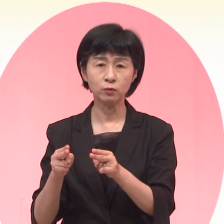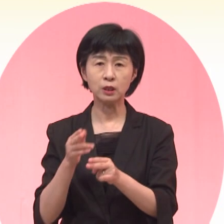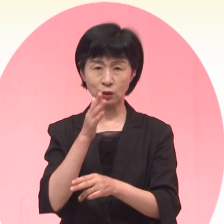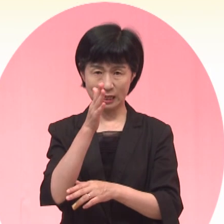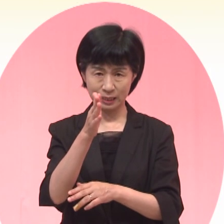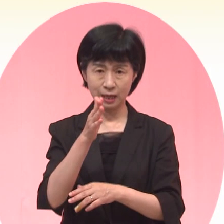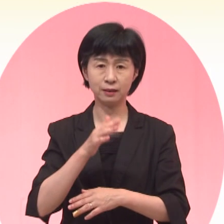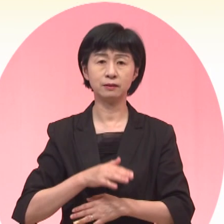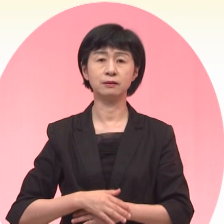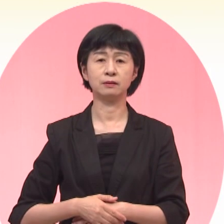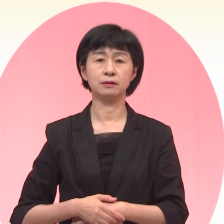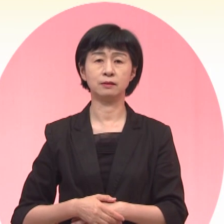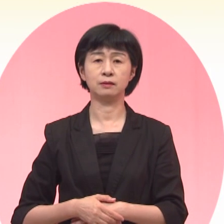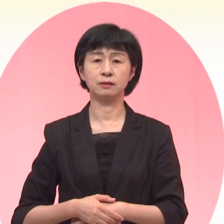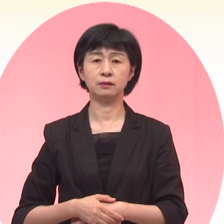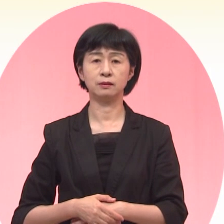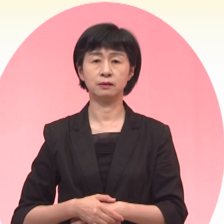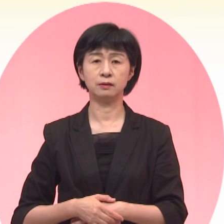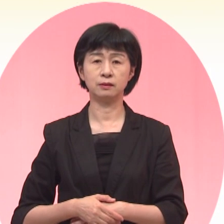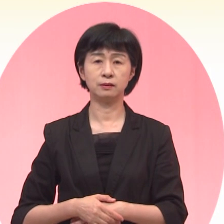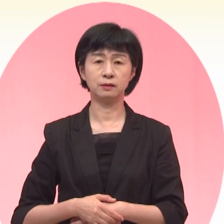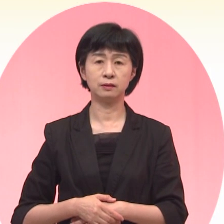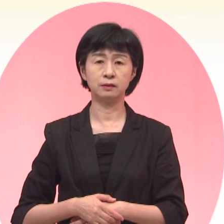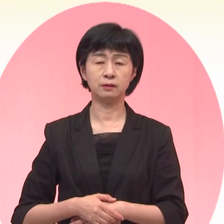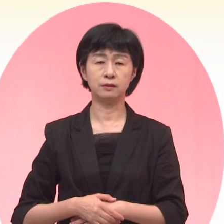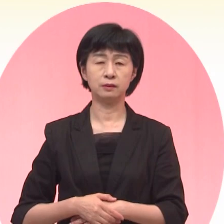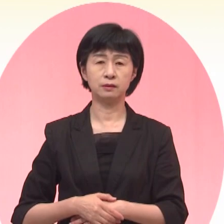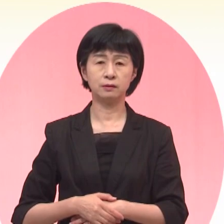ら携行してください。